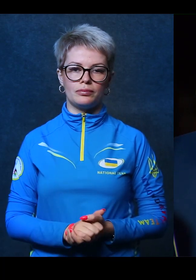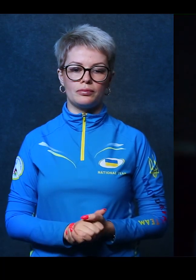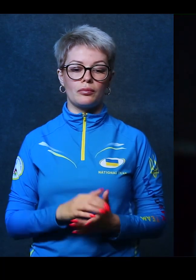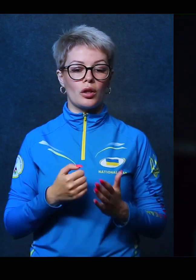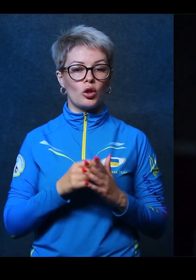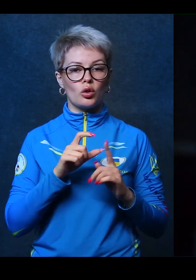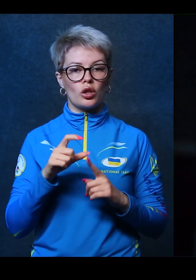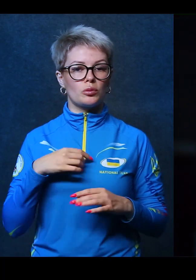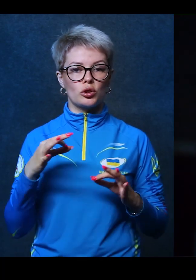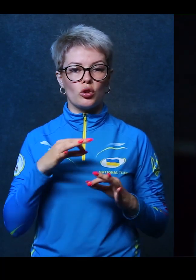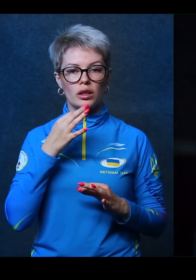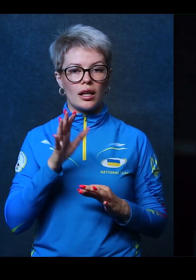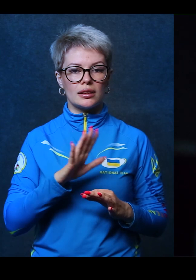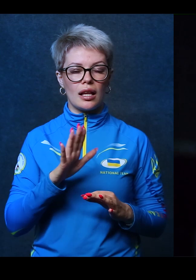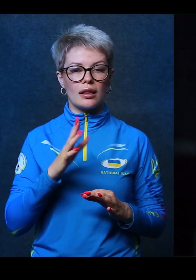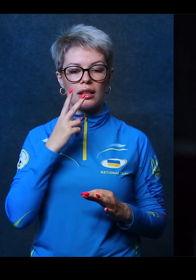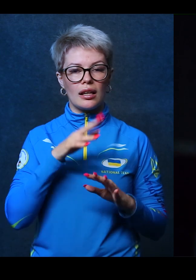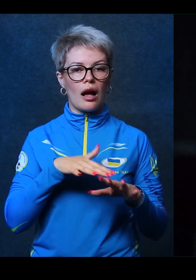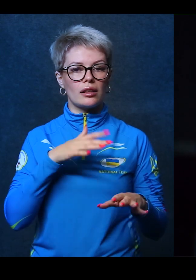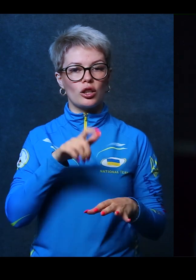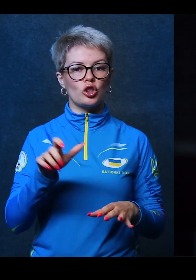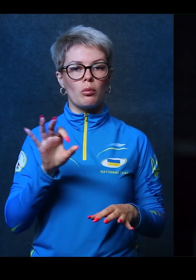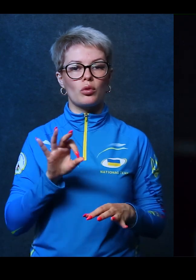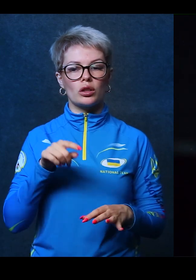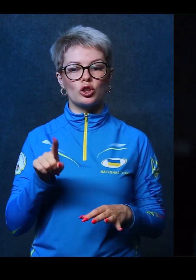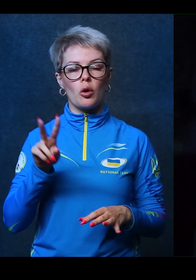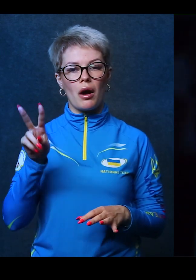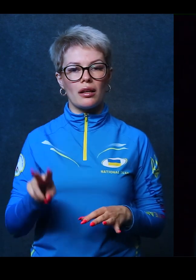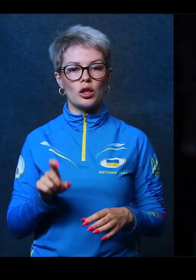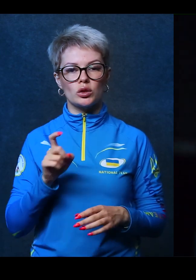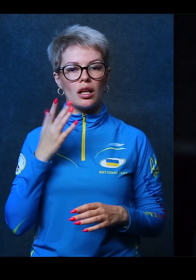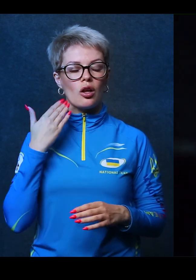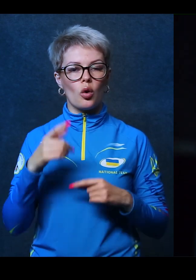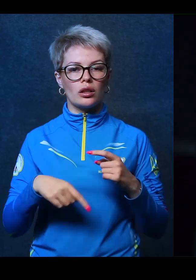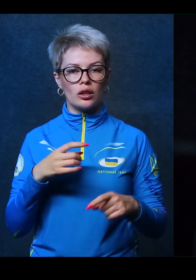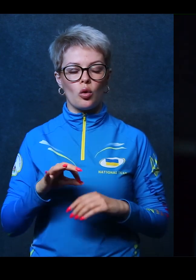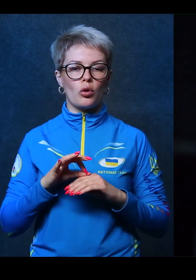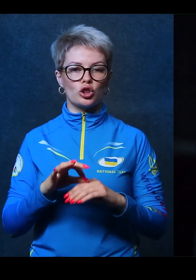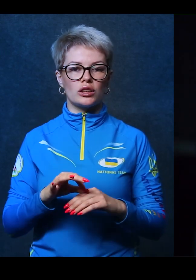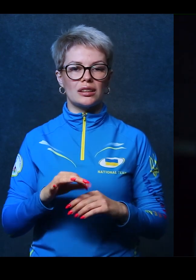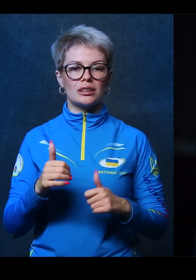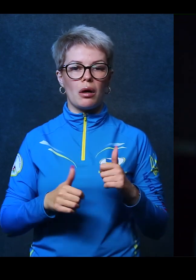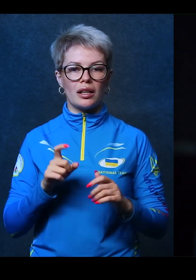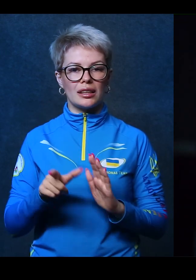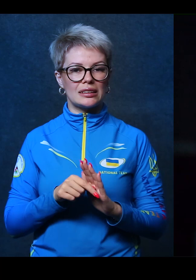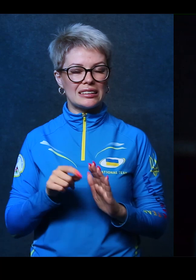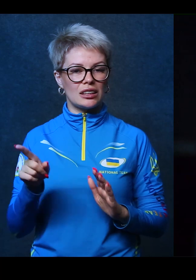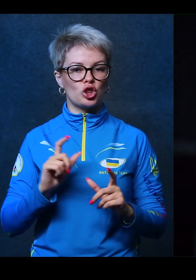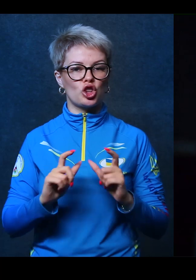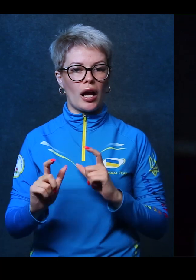До речі, ми нічого не казали глядачам про те, що паралельно з легкою атлетикою так пройшли змагання з